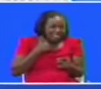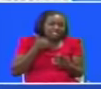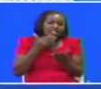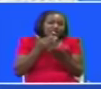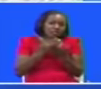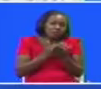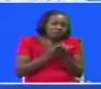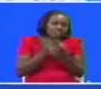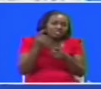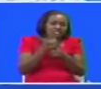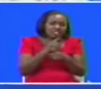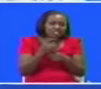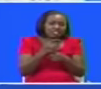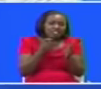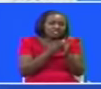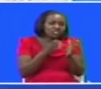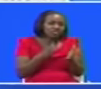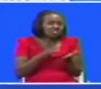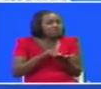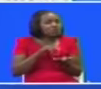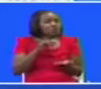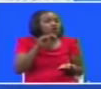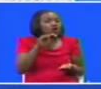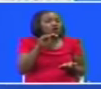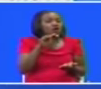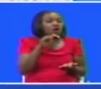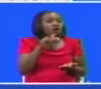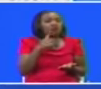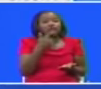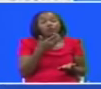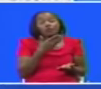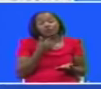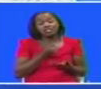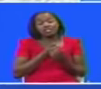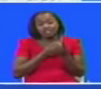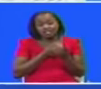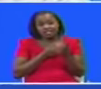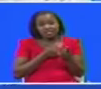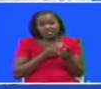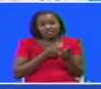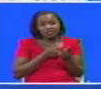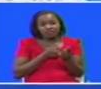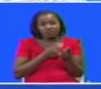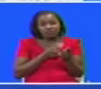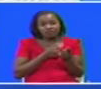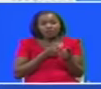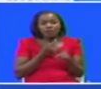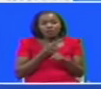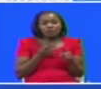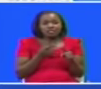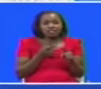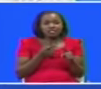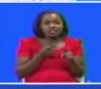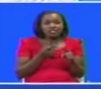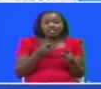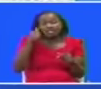wametrain madaktari zaidi wale walikuwa wanatakana kule. Uh-huh. Yes, wanaweza kuexport. Lakini ujue Kuba